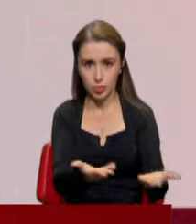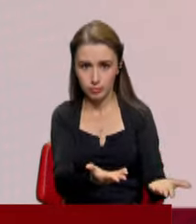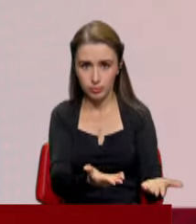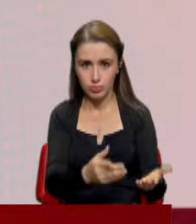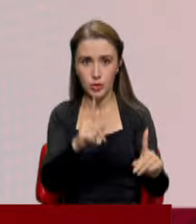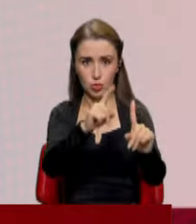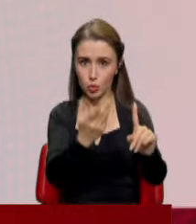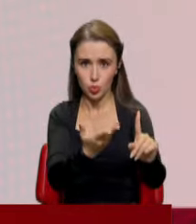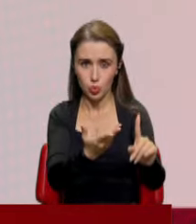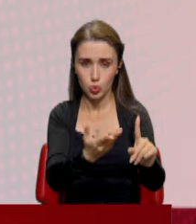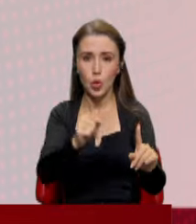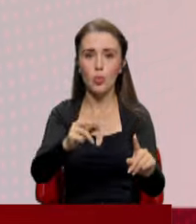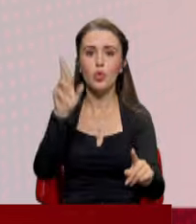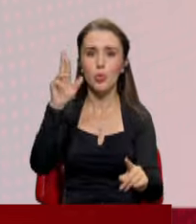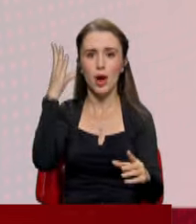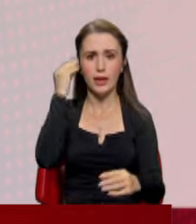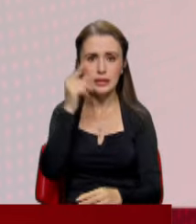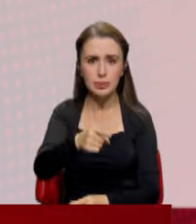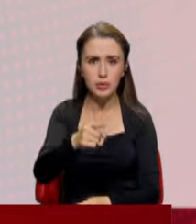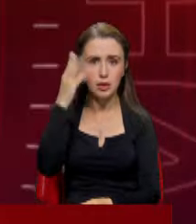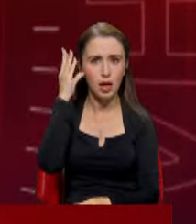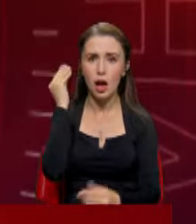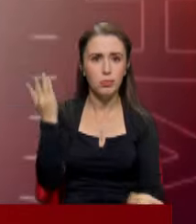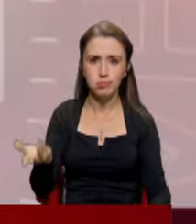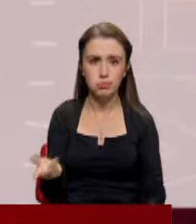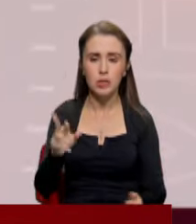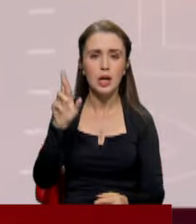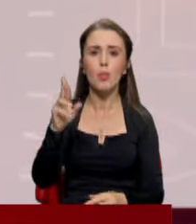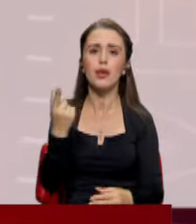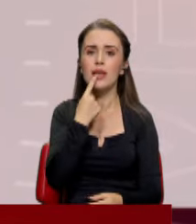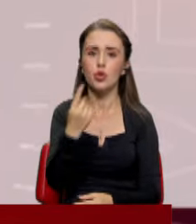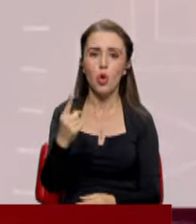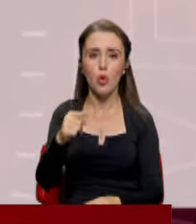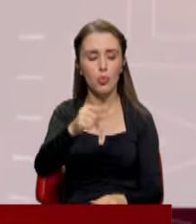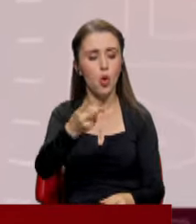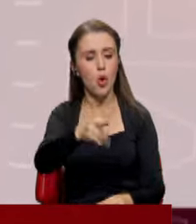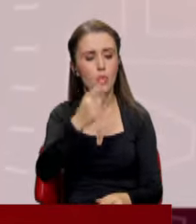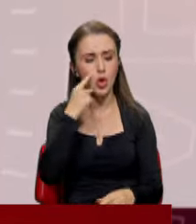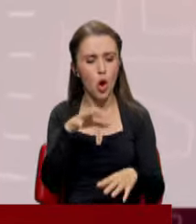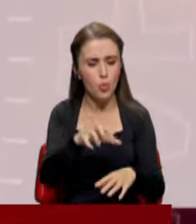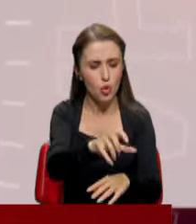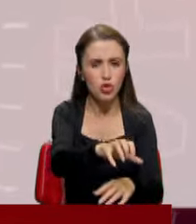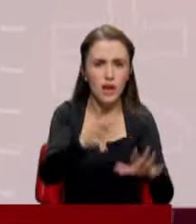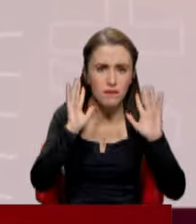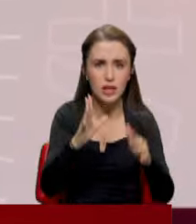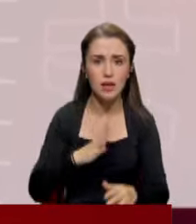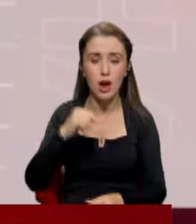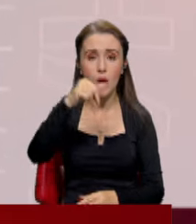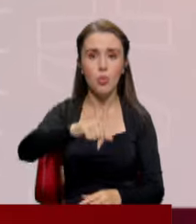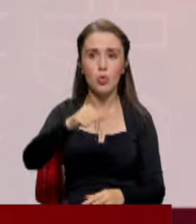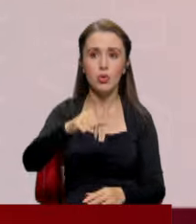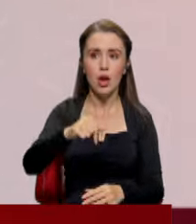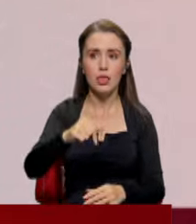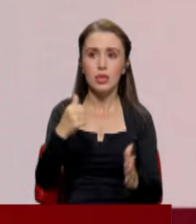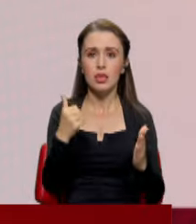Bey sorunuzu alalım Bu raporu Anladın mı Anlamadım bu rapor diyor ki narinin nağ şında böceklerden çok vardı buradan tarih